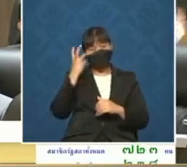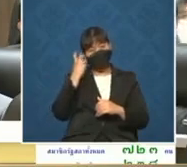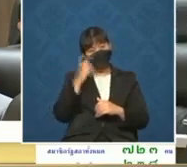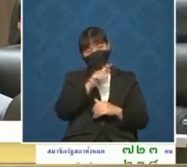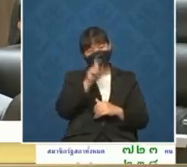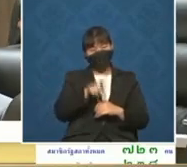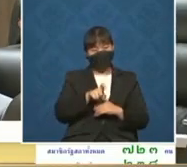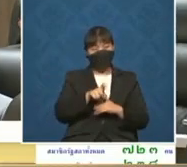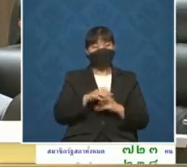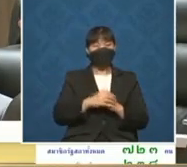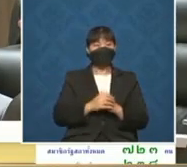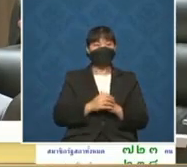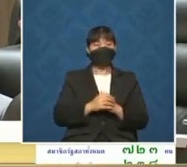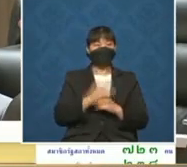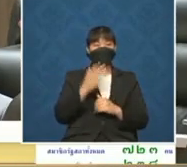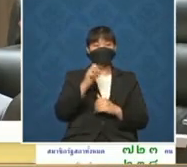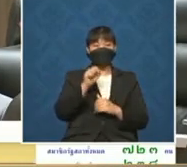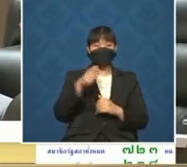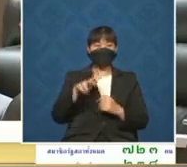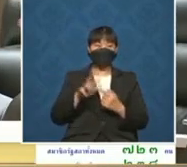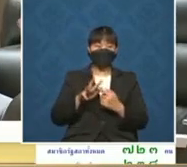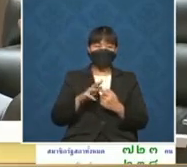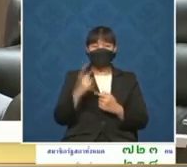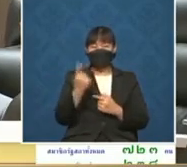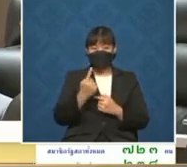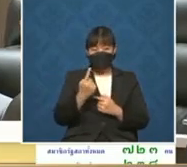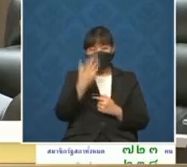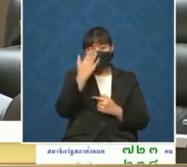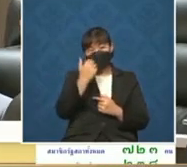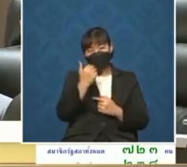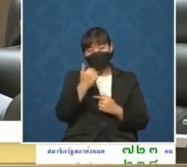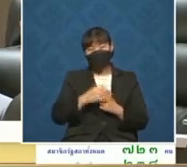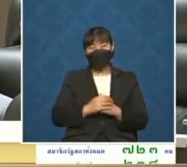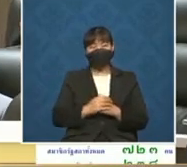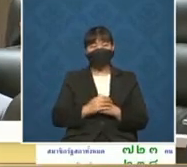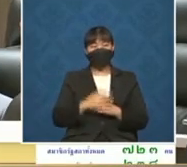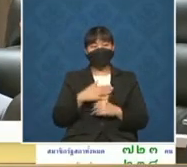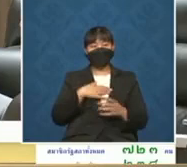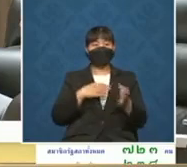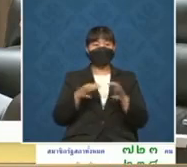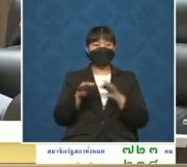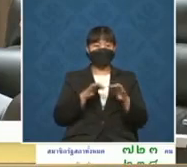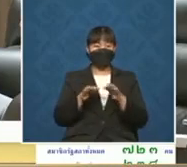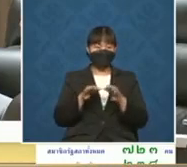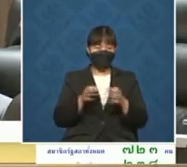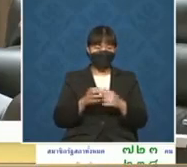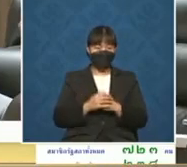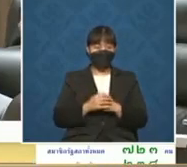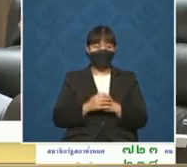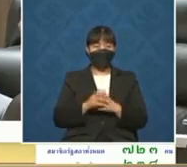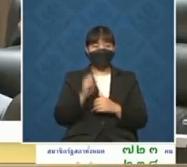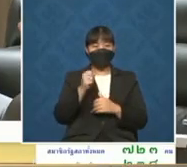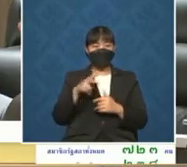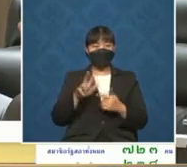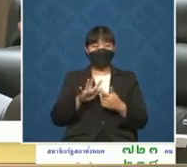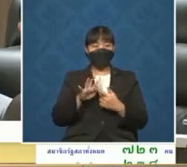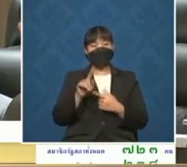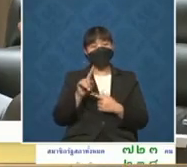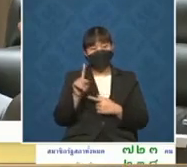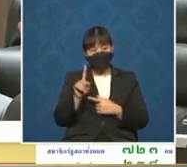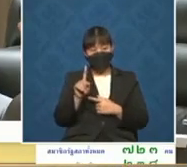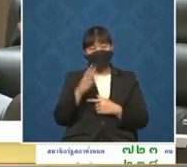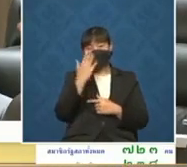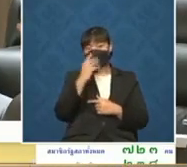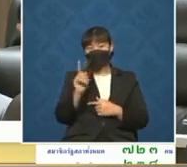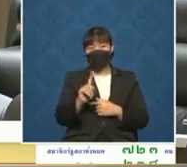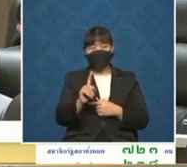องที่กล่าวหาว่าอำนาจตุลาการยังเหมือนเดิมตั้งแต่สมัยระบอบสมบูรณาญาสิทธิราชนี่